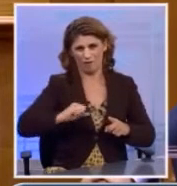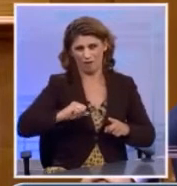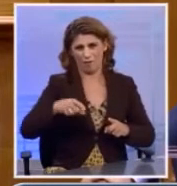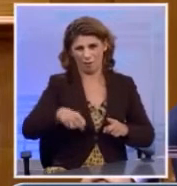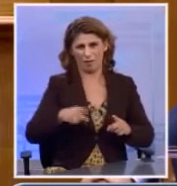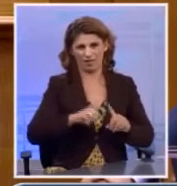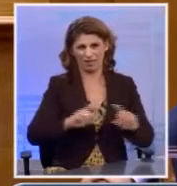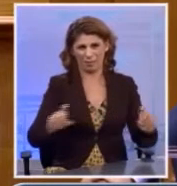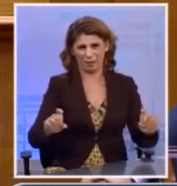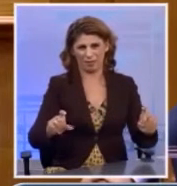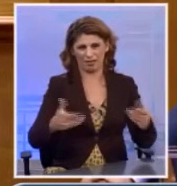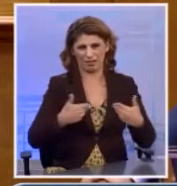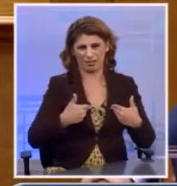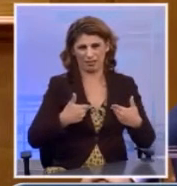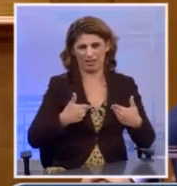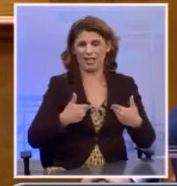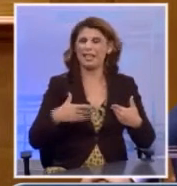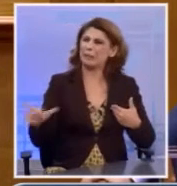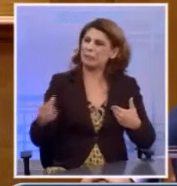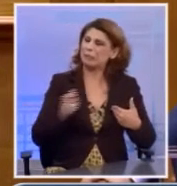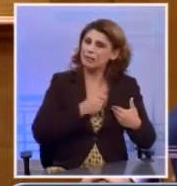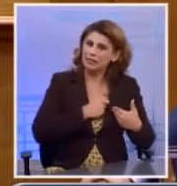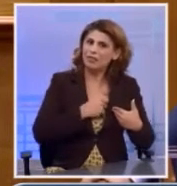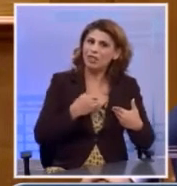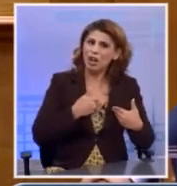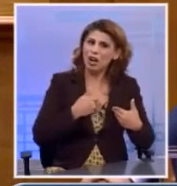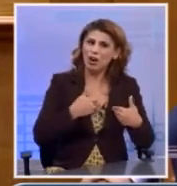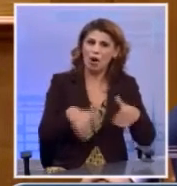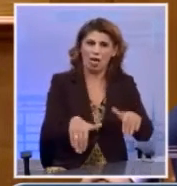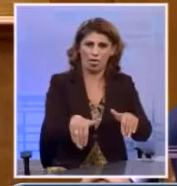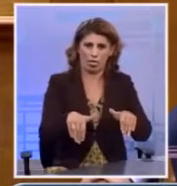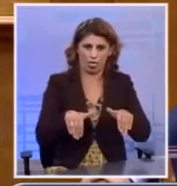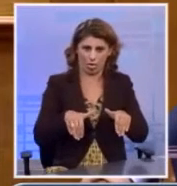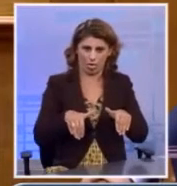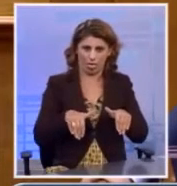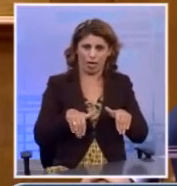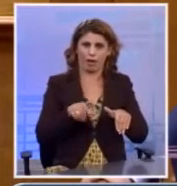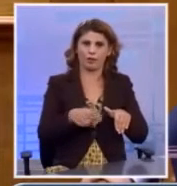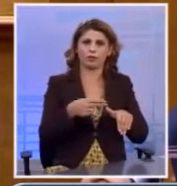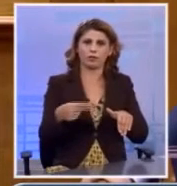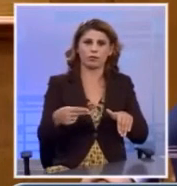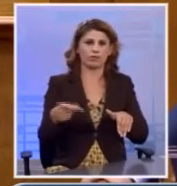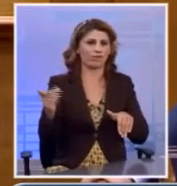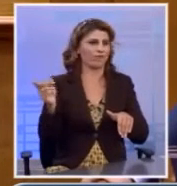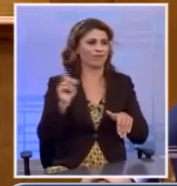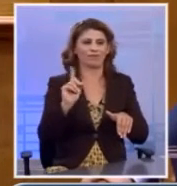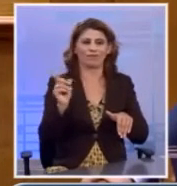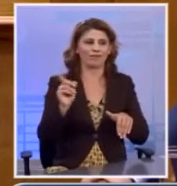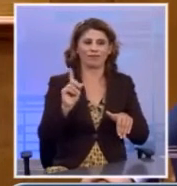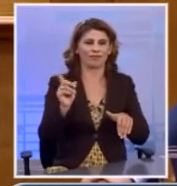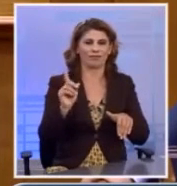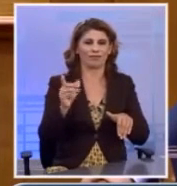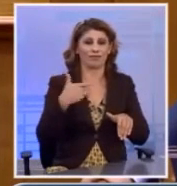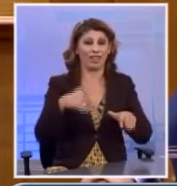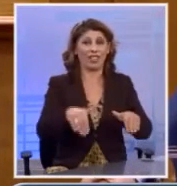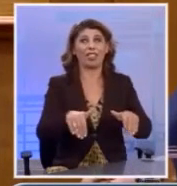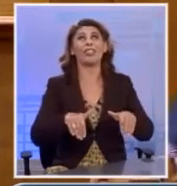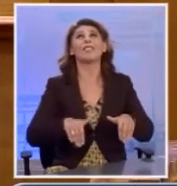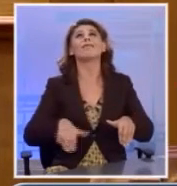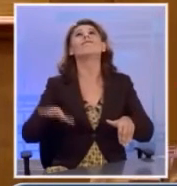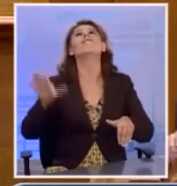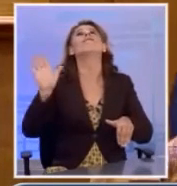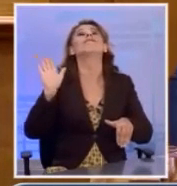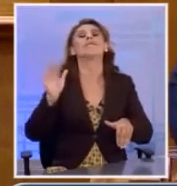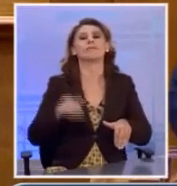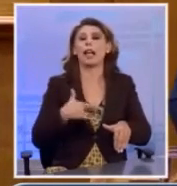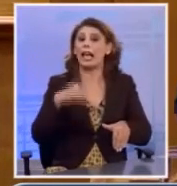τέτοια? Πιστεύετε ότι εγώ θα κάνω πίσω? Λοιπόν, δεν πρόκειται να κάνω πίσω. Και ξέρετε